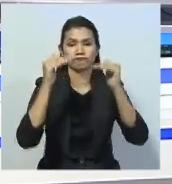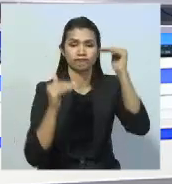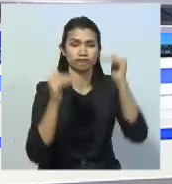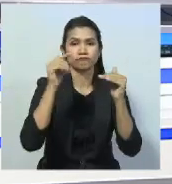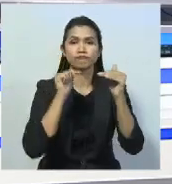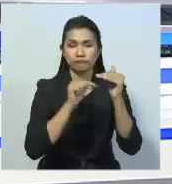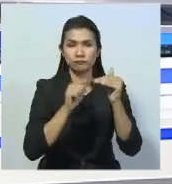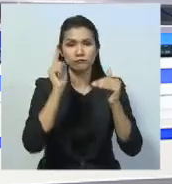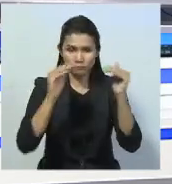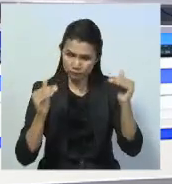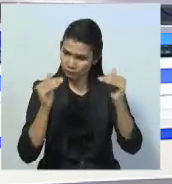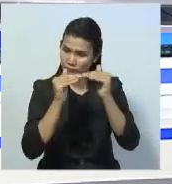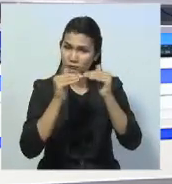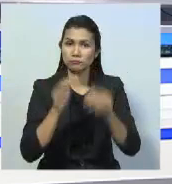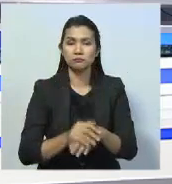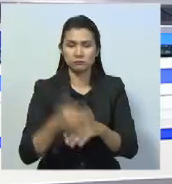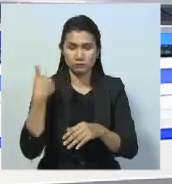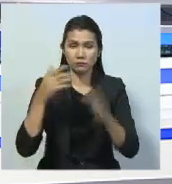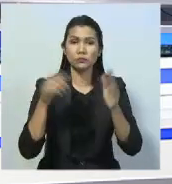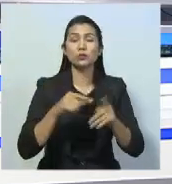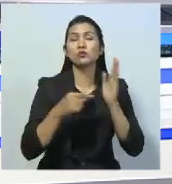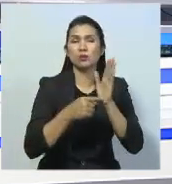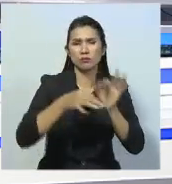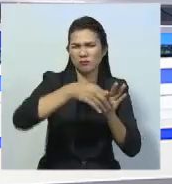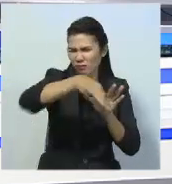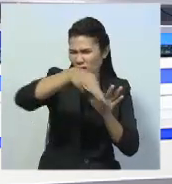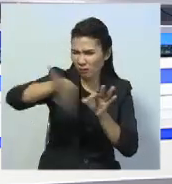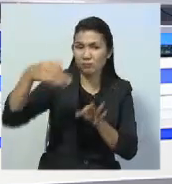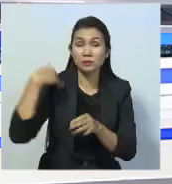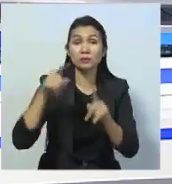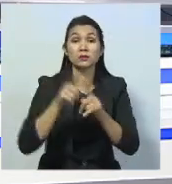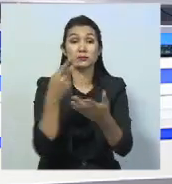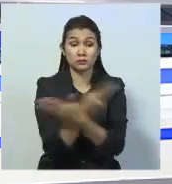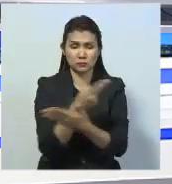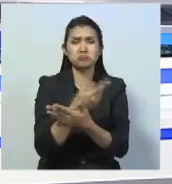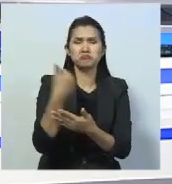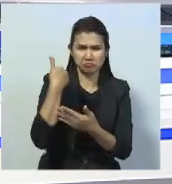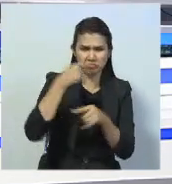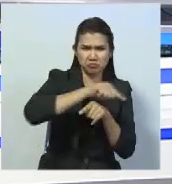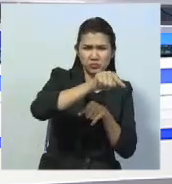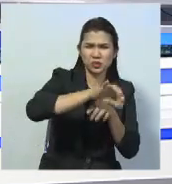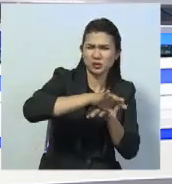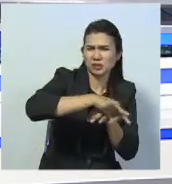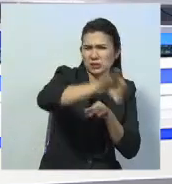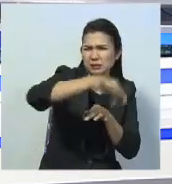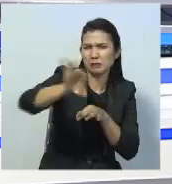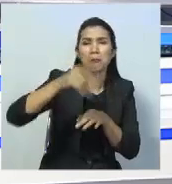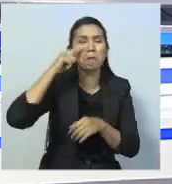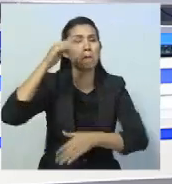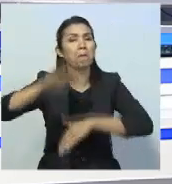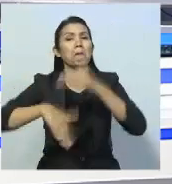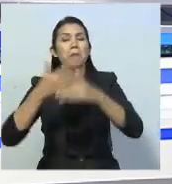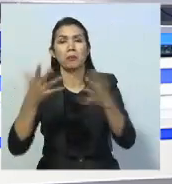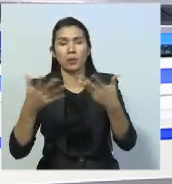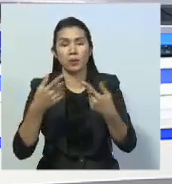เทียมต่างๆที่จะต้องทำโดยเฉพาะพื้นที่ห่างไกลอย่างกาญจนบุรีเนี่ยหลายพื้นที่ก็ยังอยู่ ู่ห่างไกลแล้วก็ยังไม่ได้รับการพัฒนาพอได้ไป